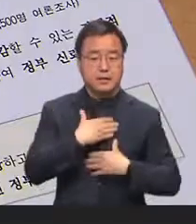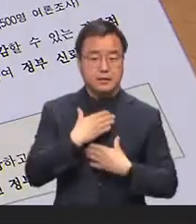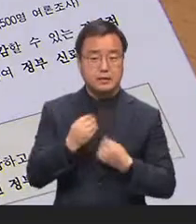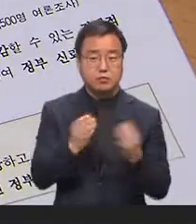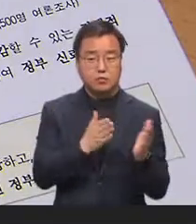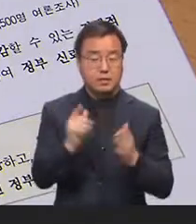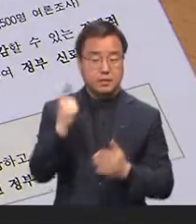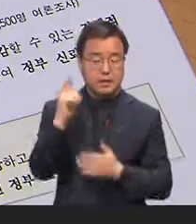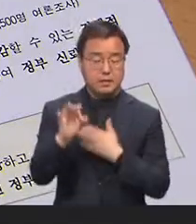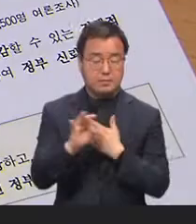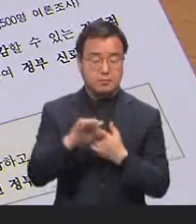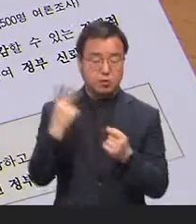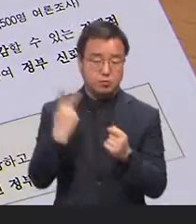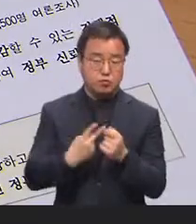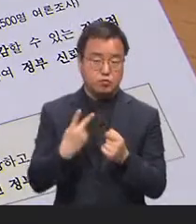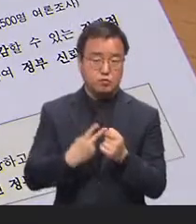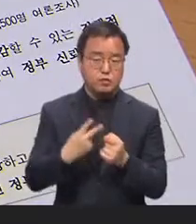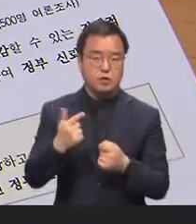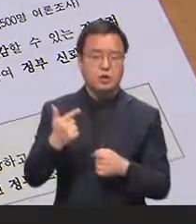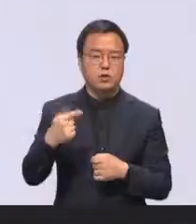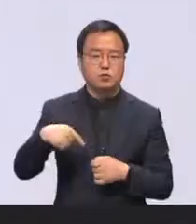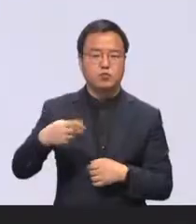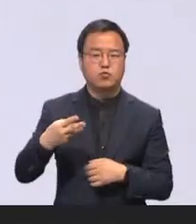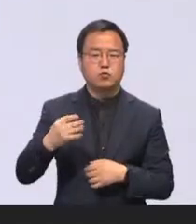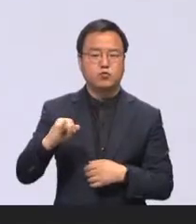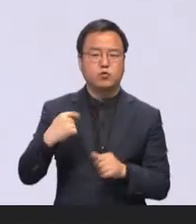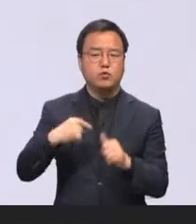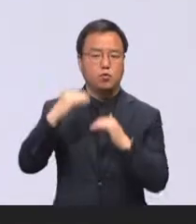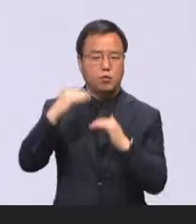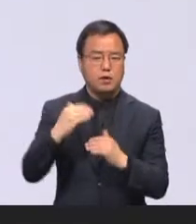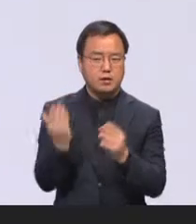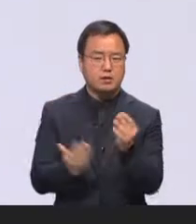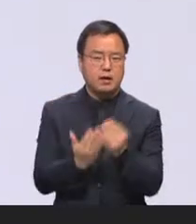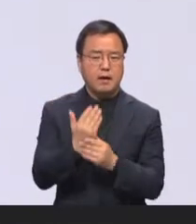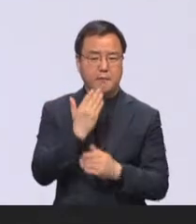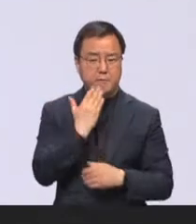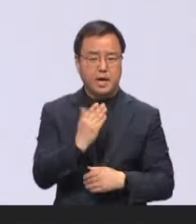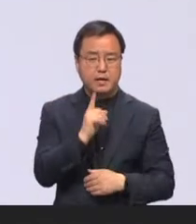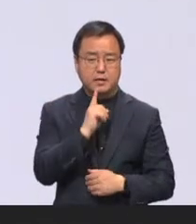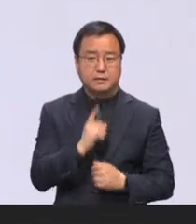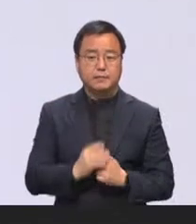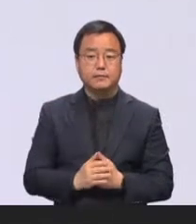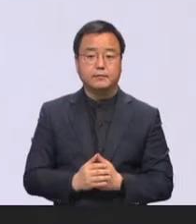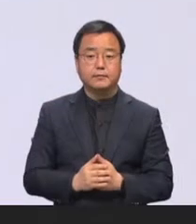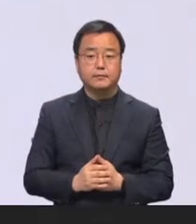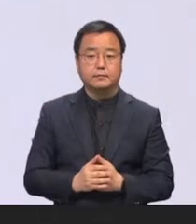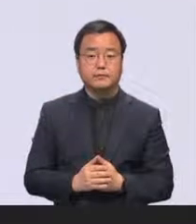j 의 누리과정 사태가 재현될 수 있다고 경고합니다 ebs 뉴스 화면 입니다